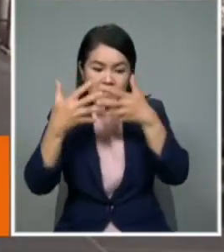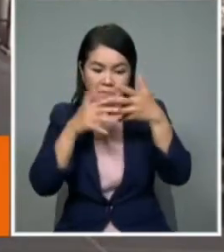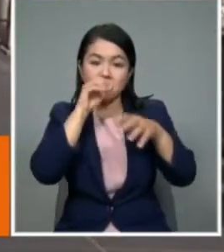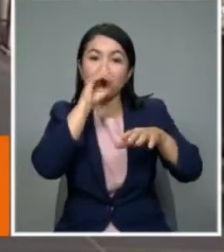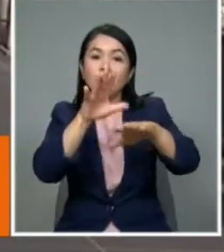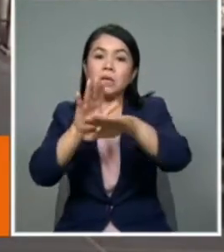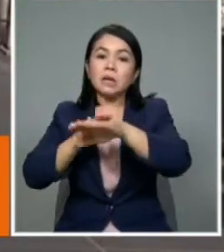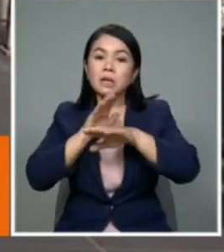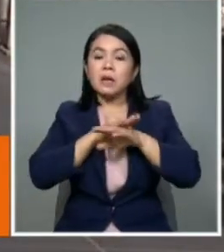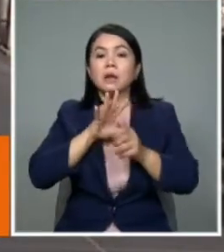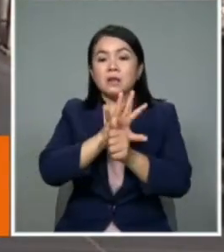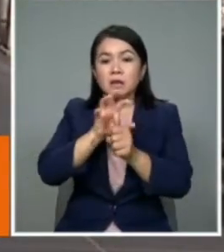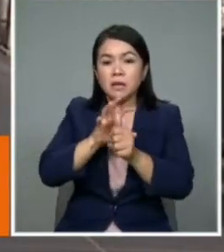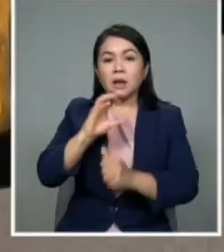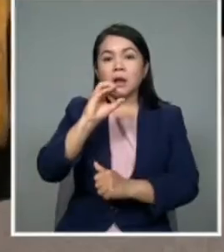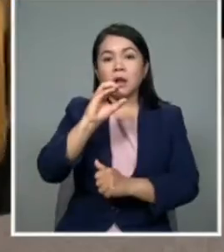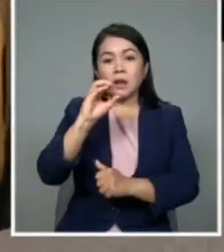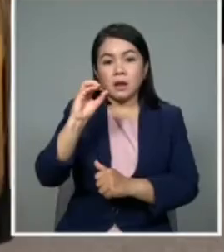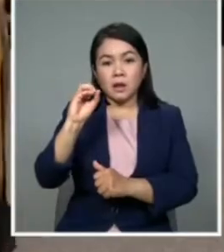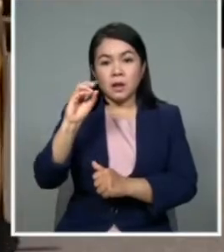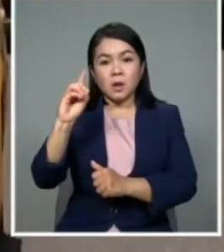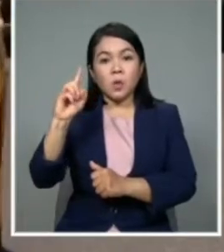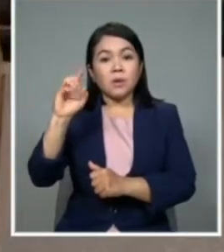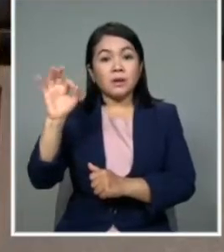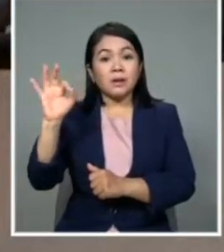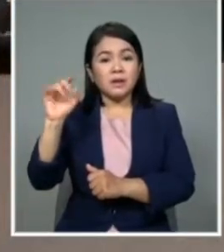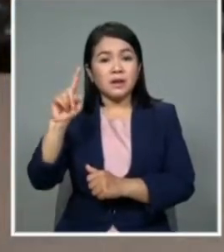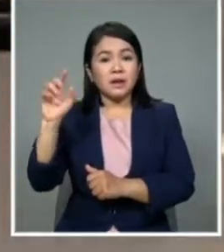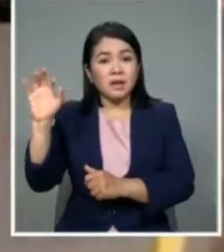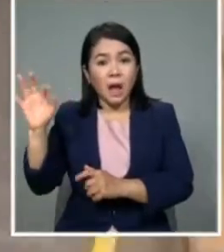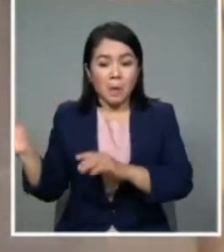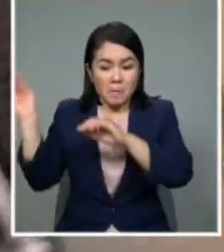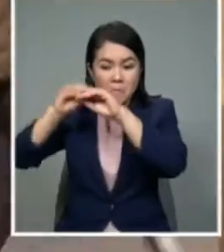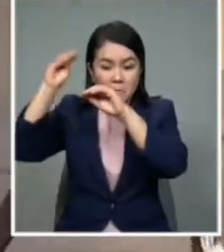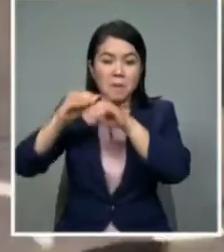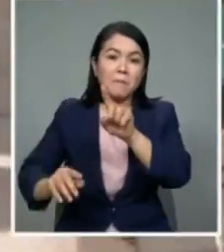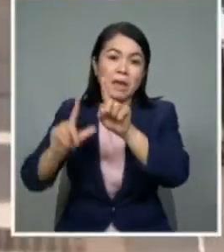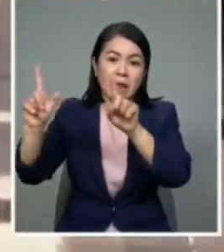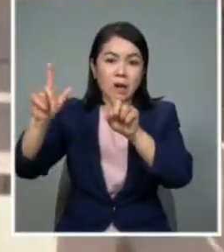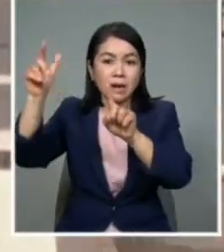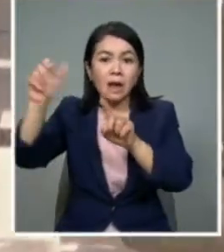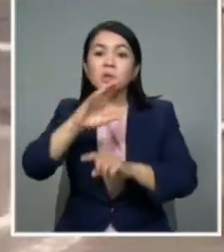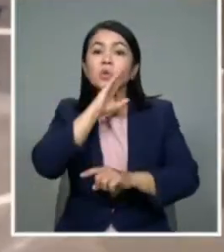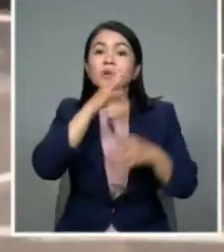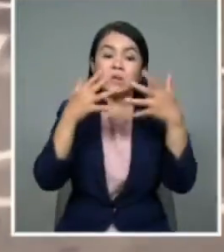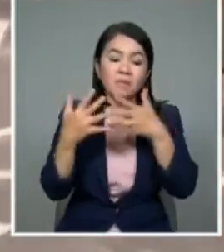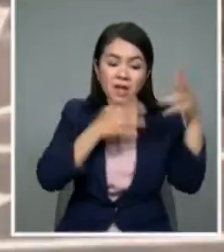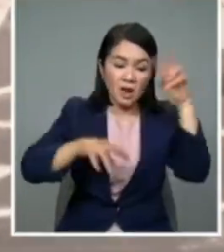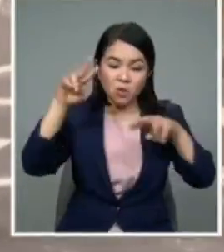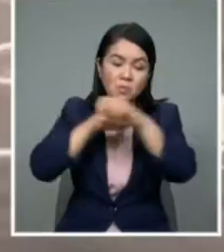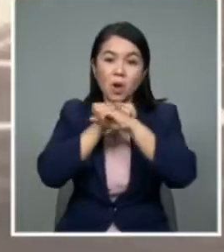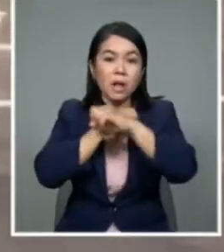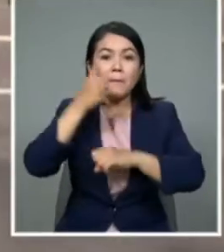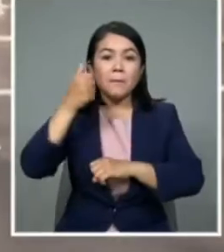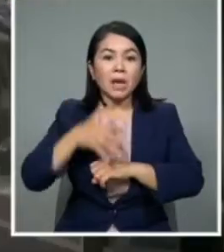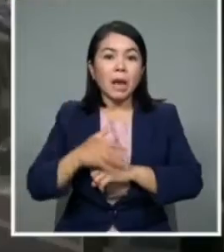นค่ะผู้ติดเชื้อโควิด-19 ในสหรัฐอาจจะมีจำนวนสูงถึงหลายล้านคนได้ถ้าหากว่าสหรัฐควบคุมการระบาดภ